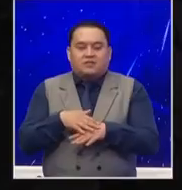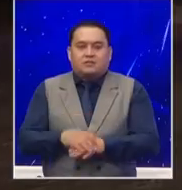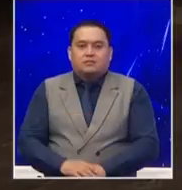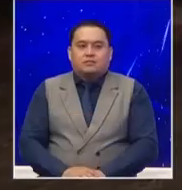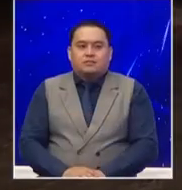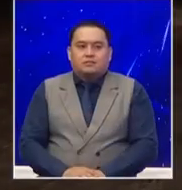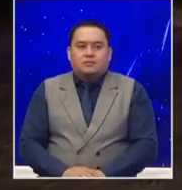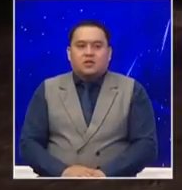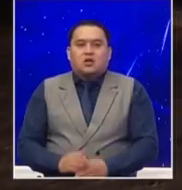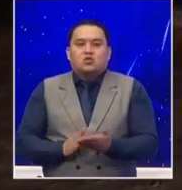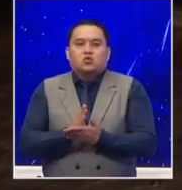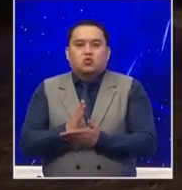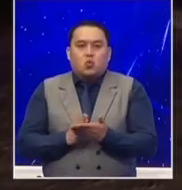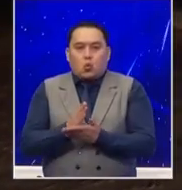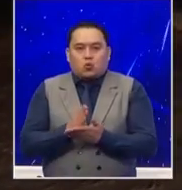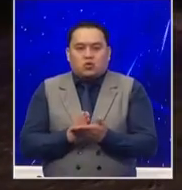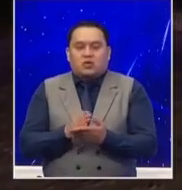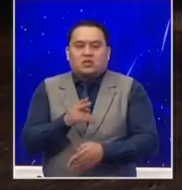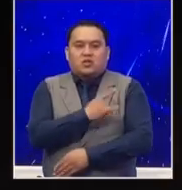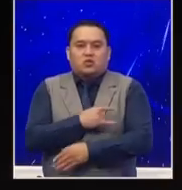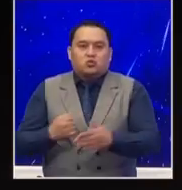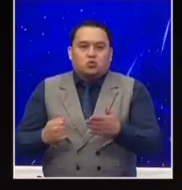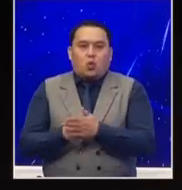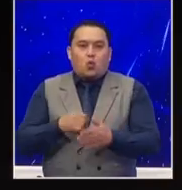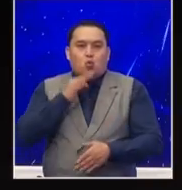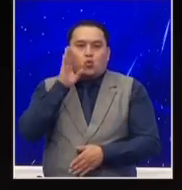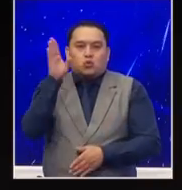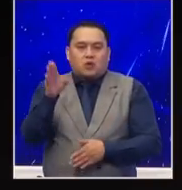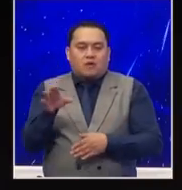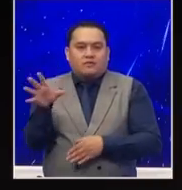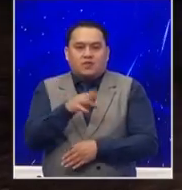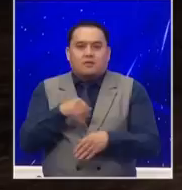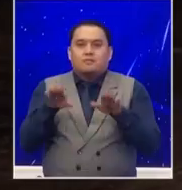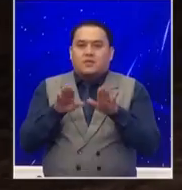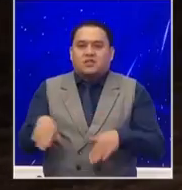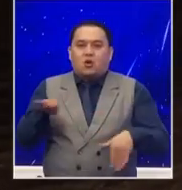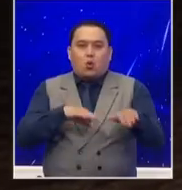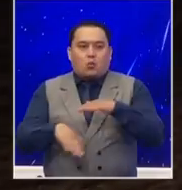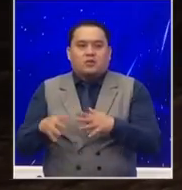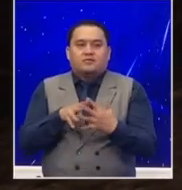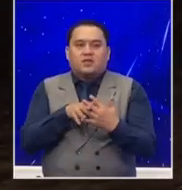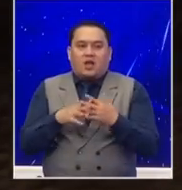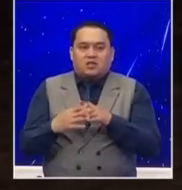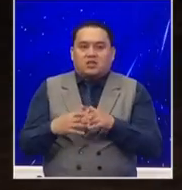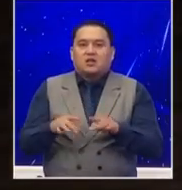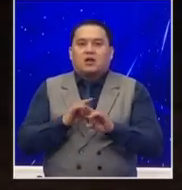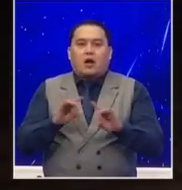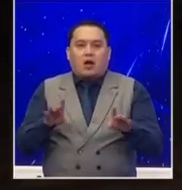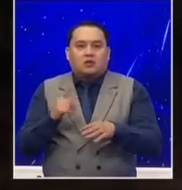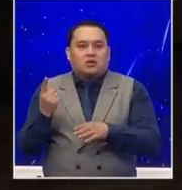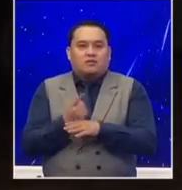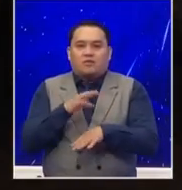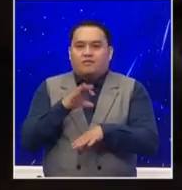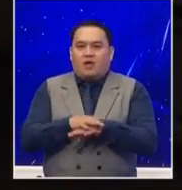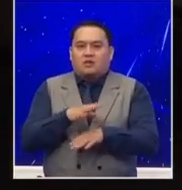граждан. Службы экстренного реагирования дежурили до самого утра по всей области на всех возможных местах купания населения. Стоит сказать, что ни одного